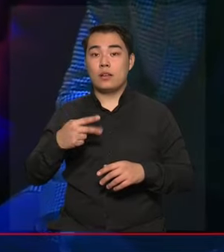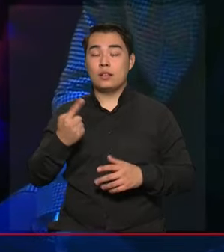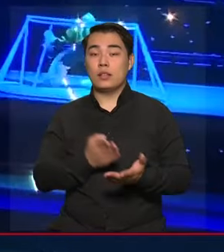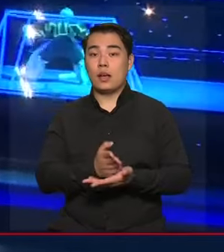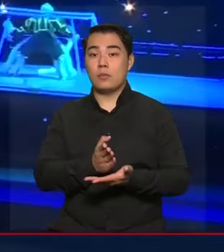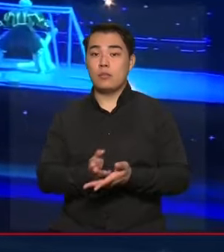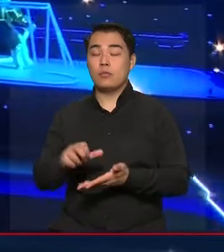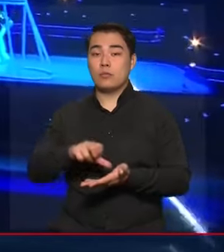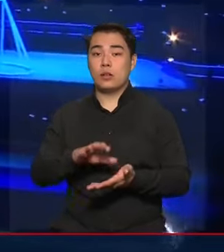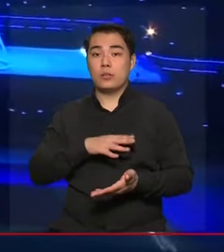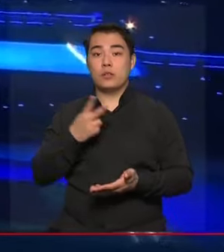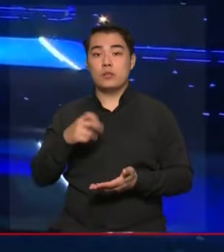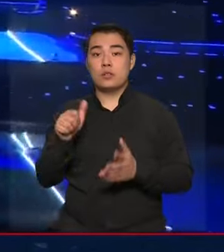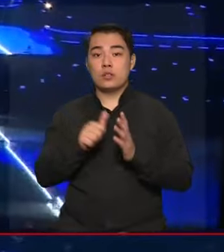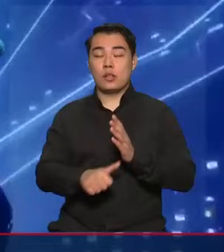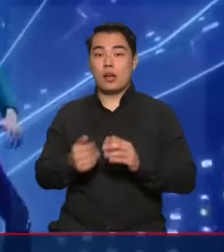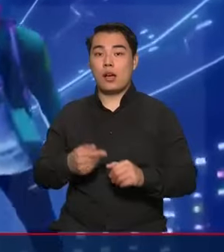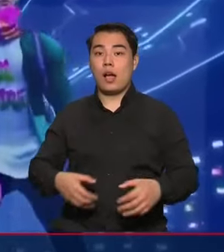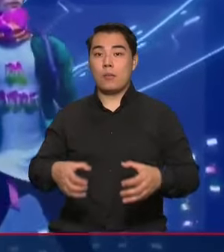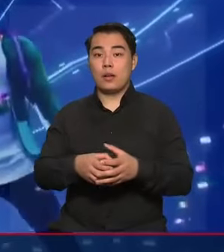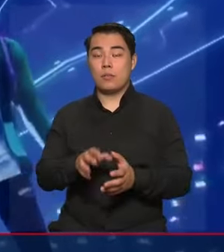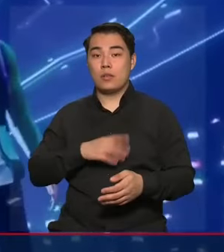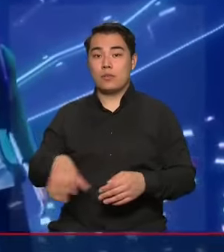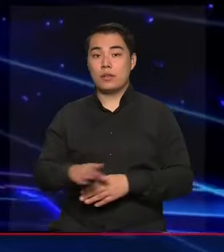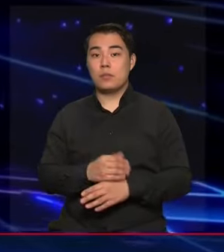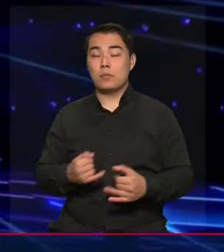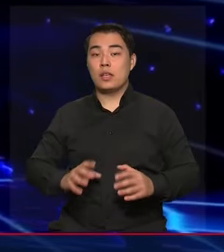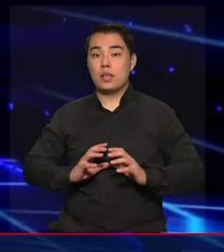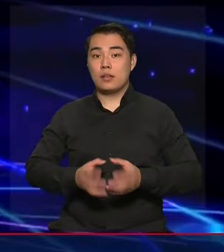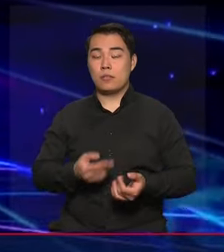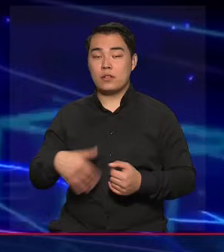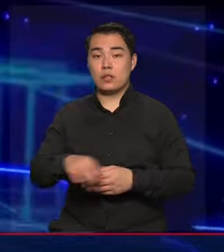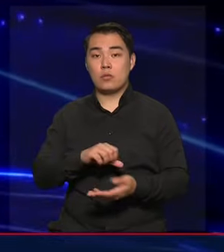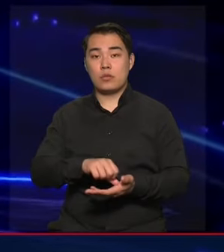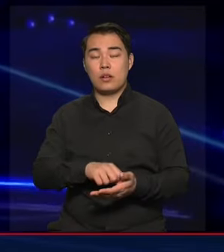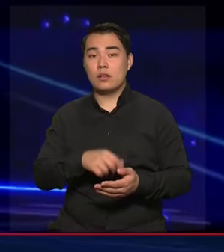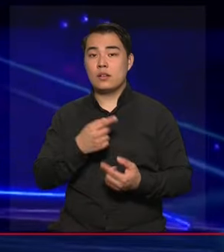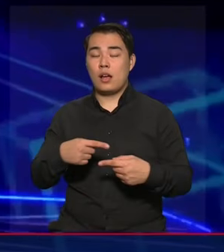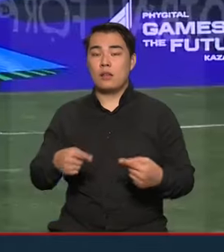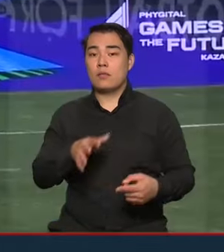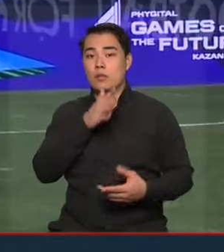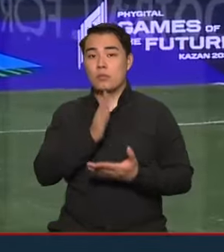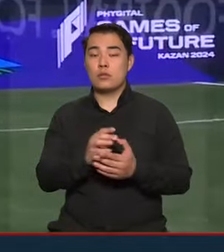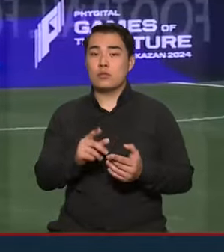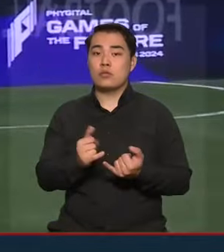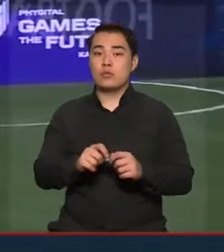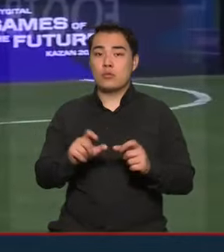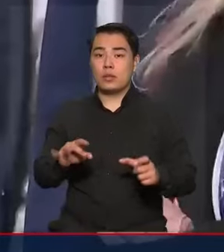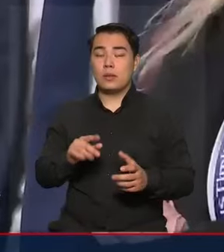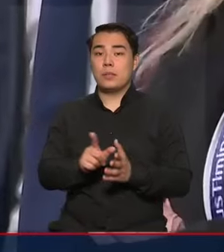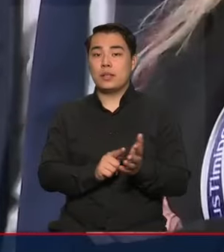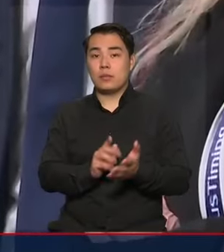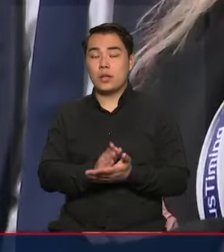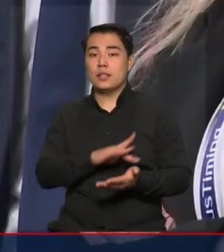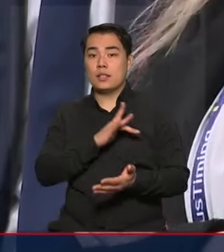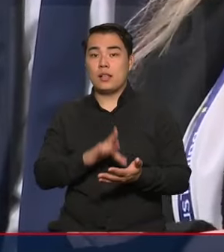направлению участвовали больше 260 команд со всего мира. Все участники разных возрастов, от школьников до пенсионеров. Цель у